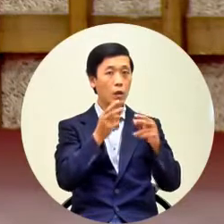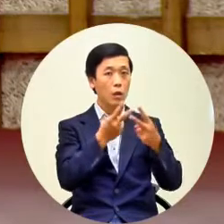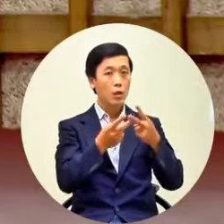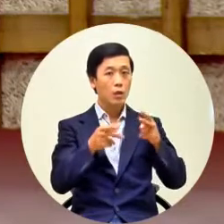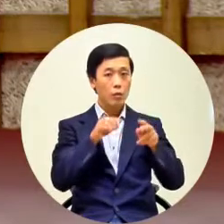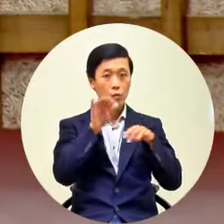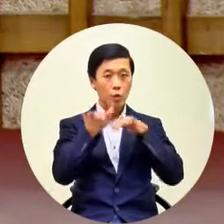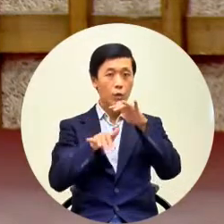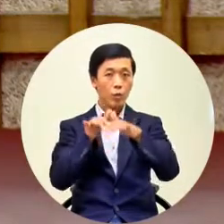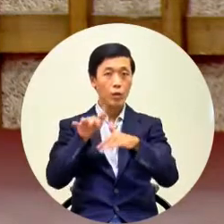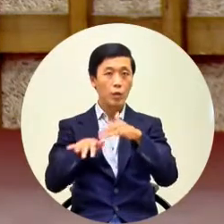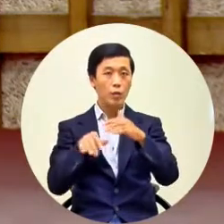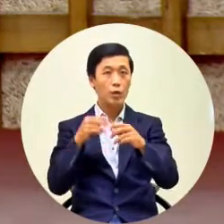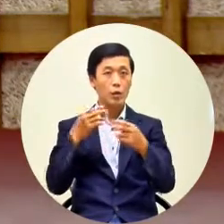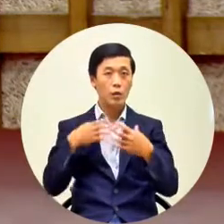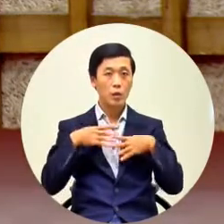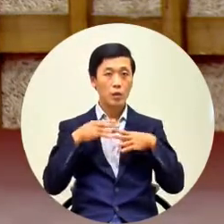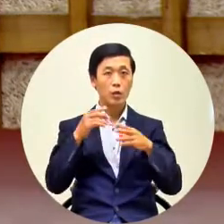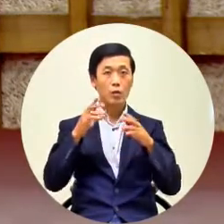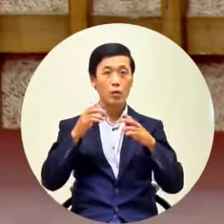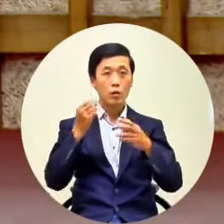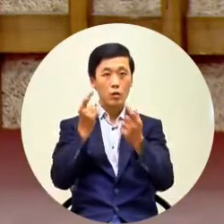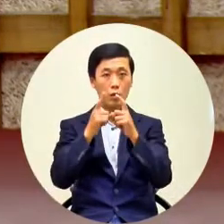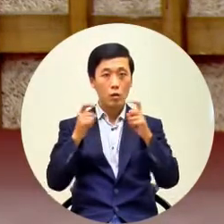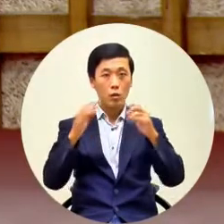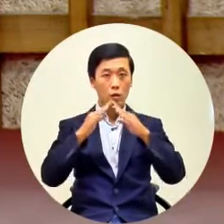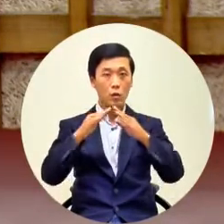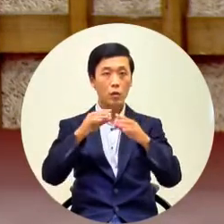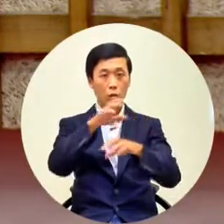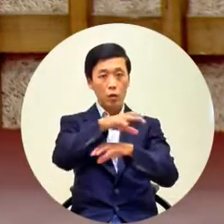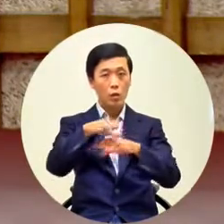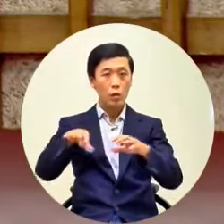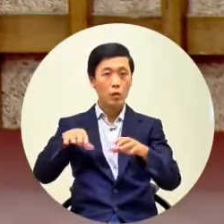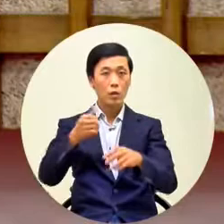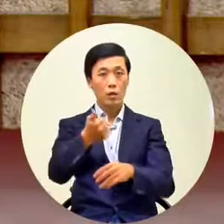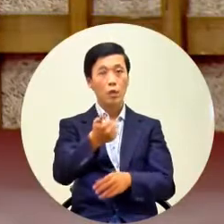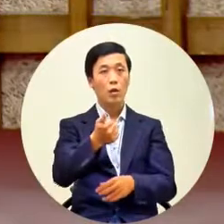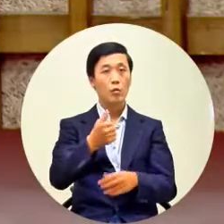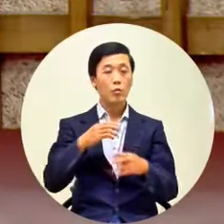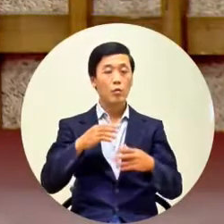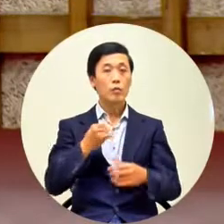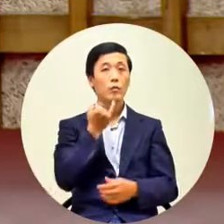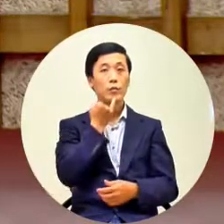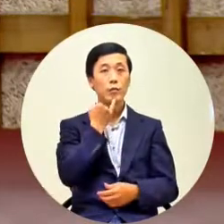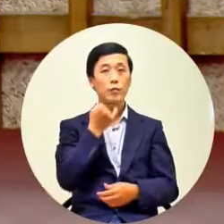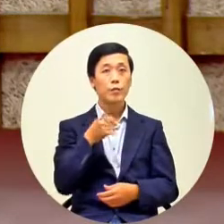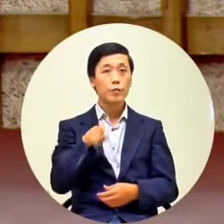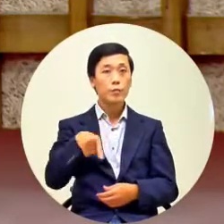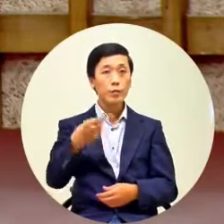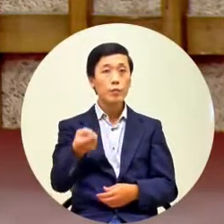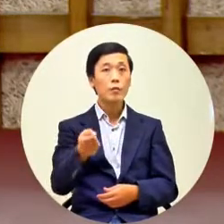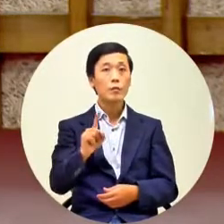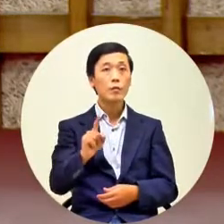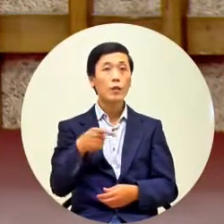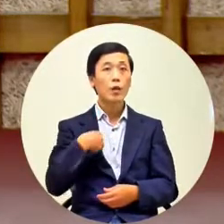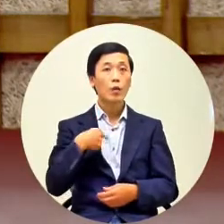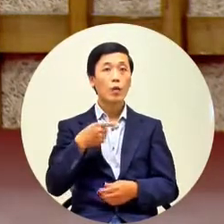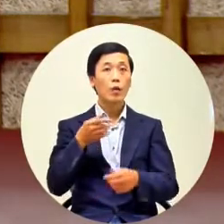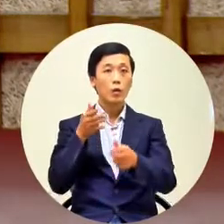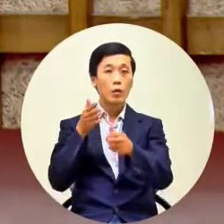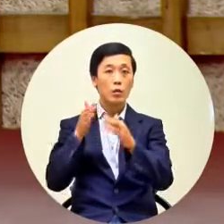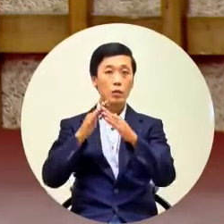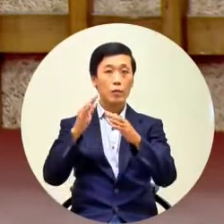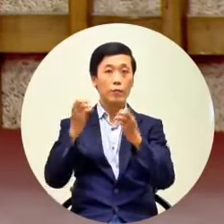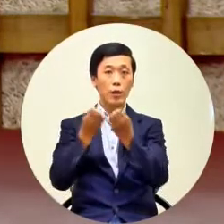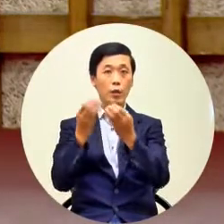受我们城市建设一个好的空间的环境。所以，我们看下一页。我刚才就问过都发局了，